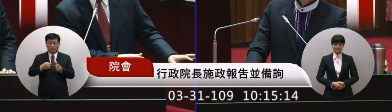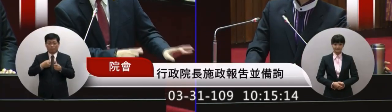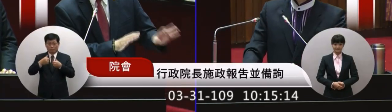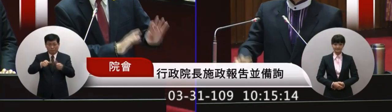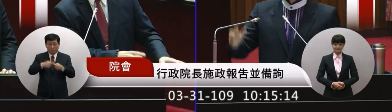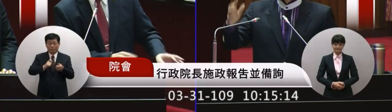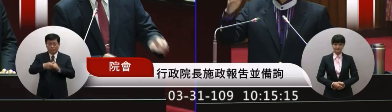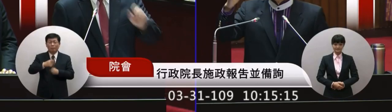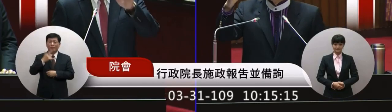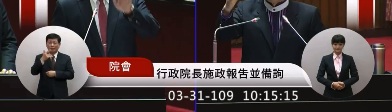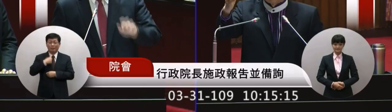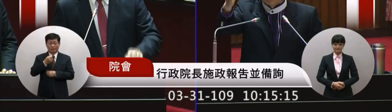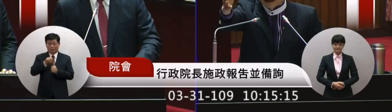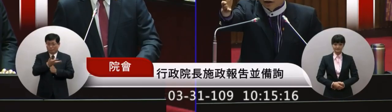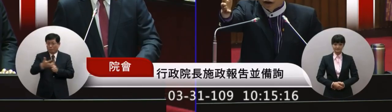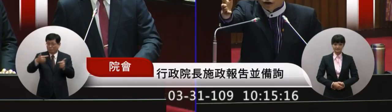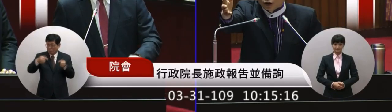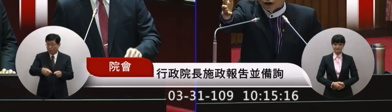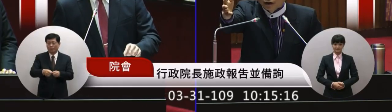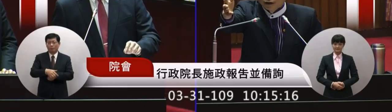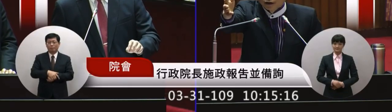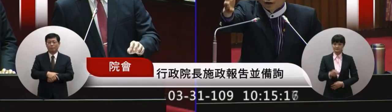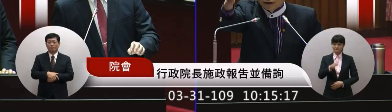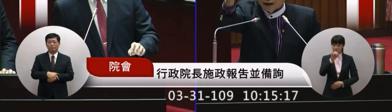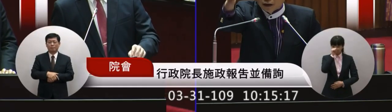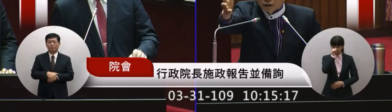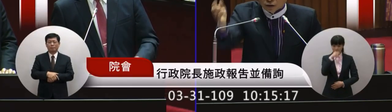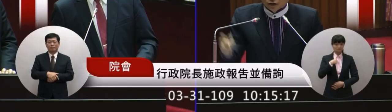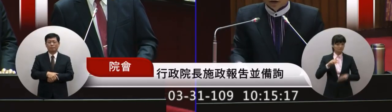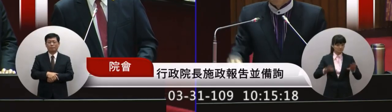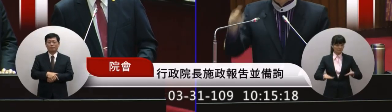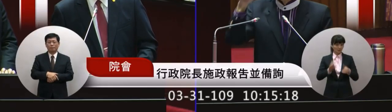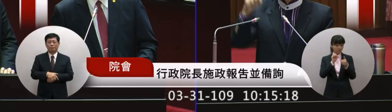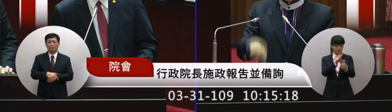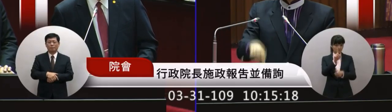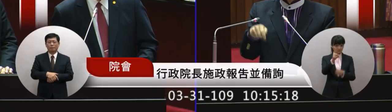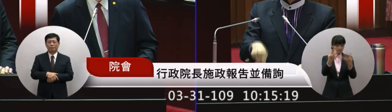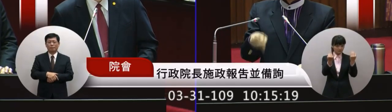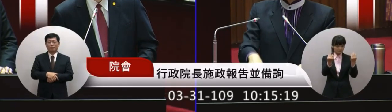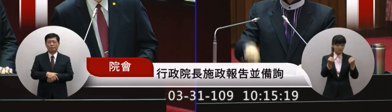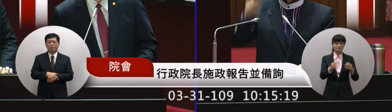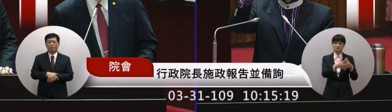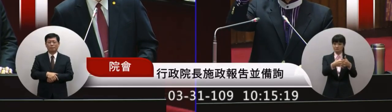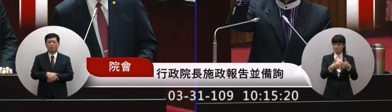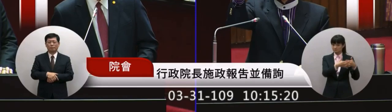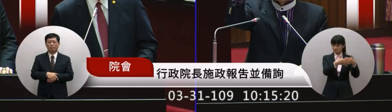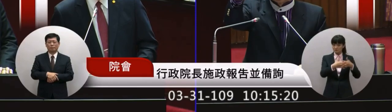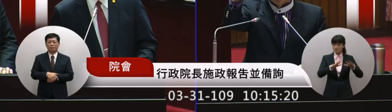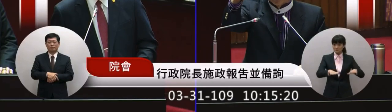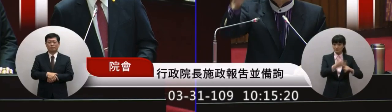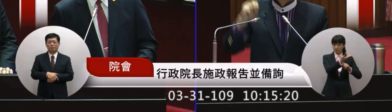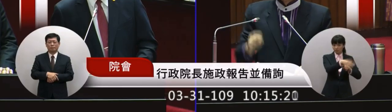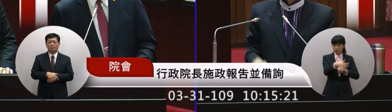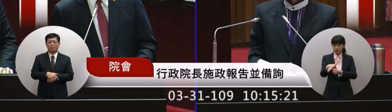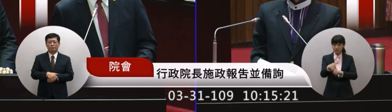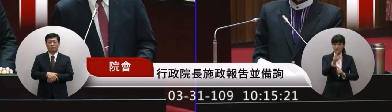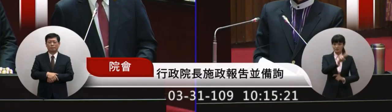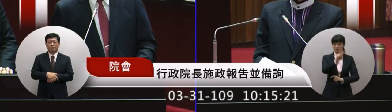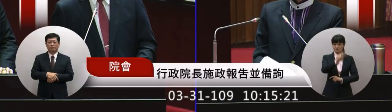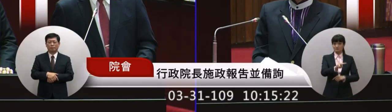和缓了。 和缓，我再甲你讲一个数字。我这样跟你讲，就是美国现在死2000多人，